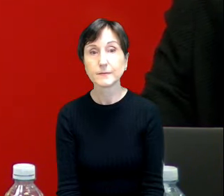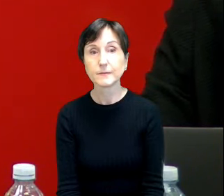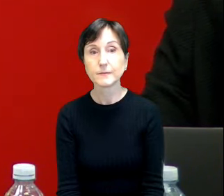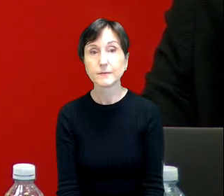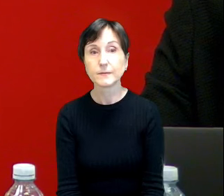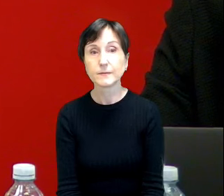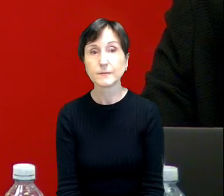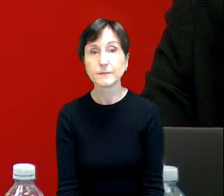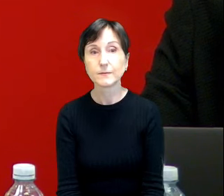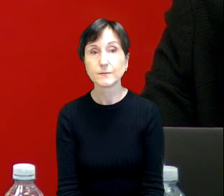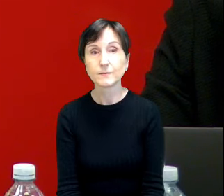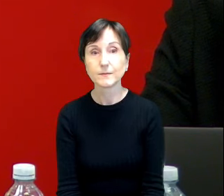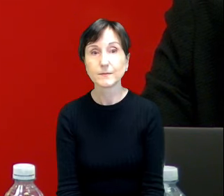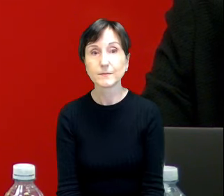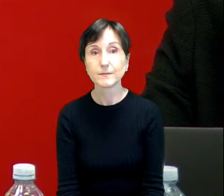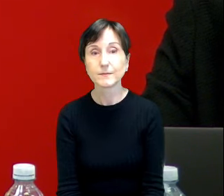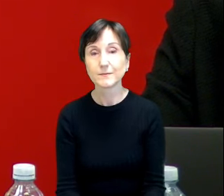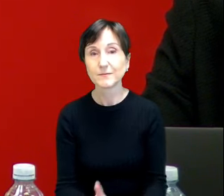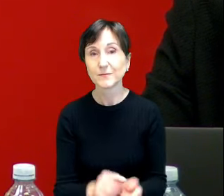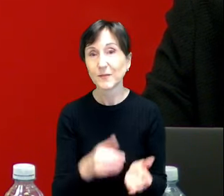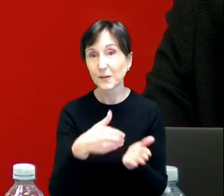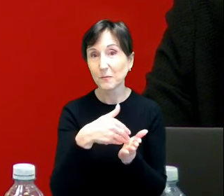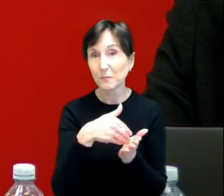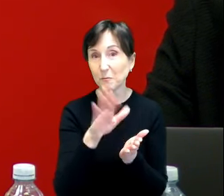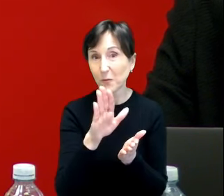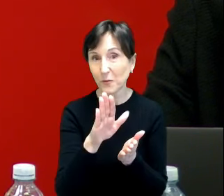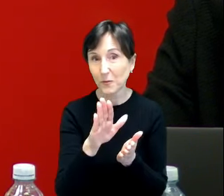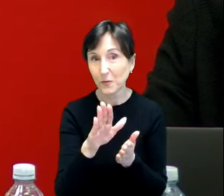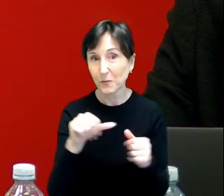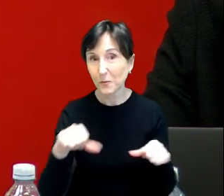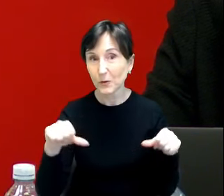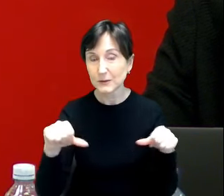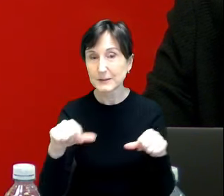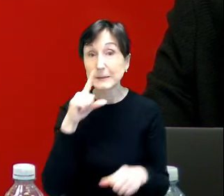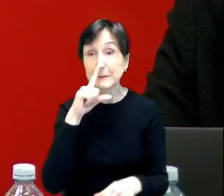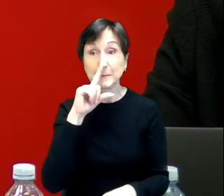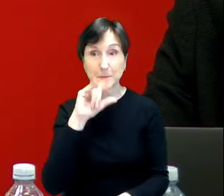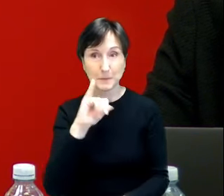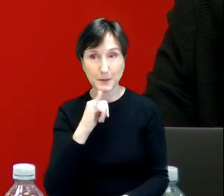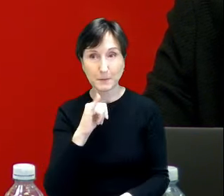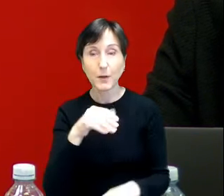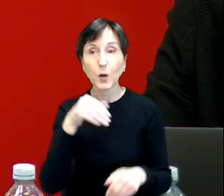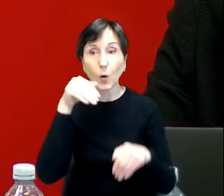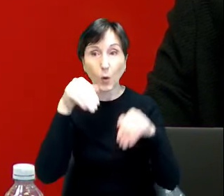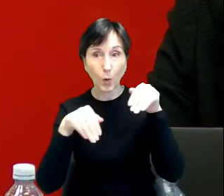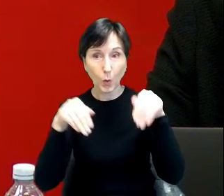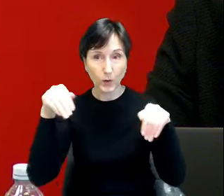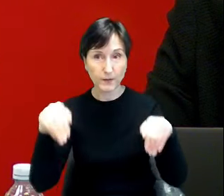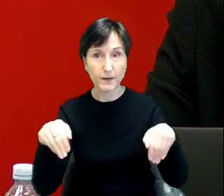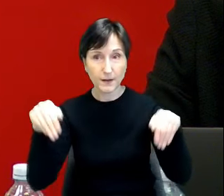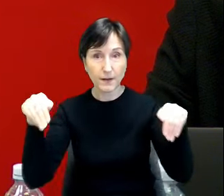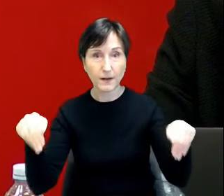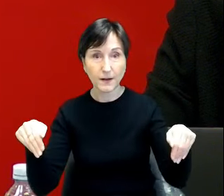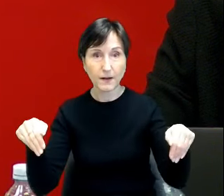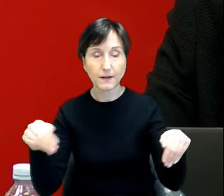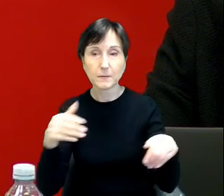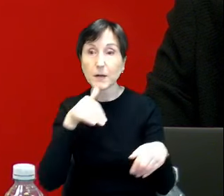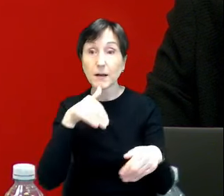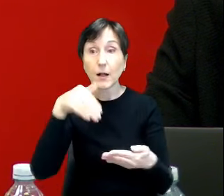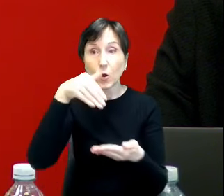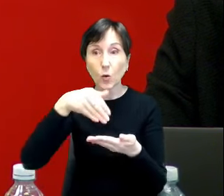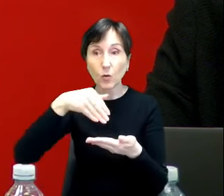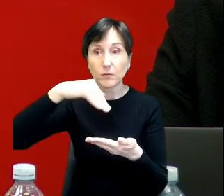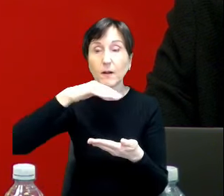nepriimti į posėdį nežinau pabandykime su kortelėm apsukti korteles reikėjo